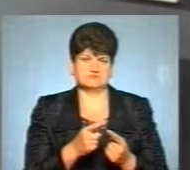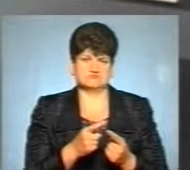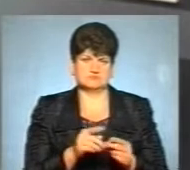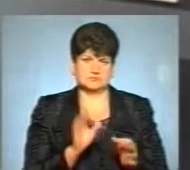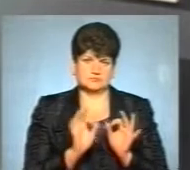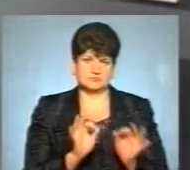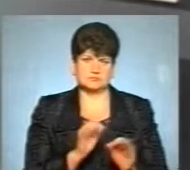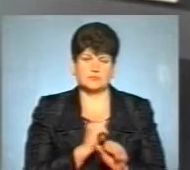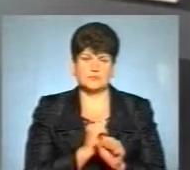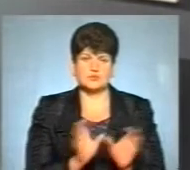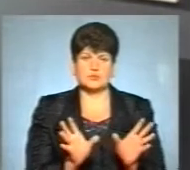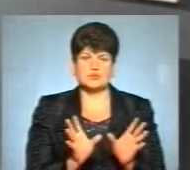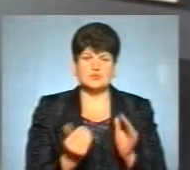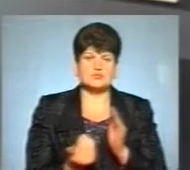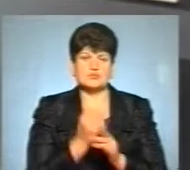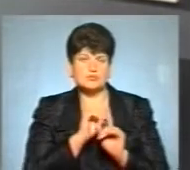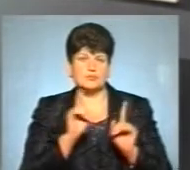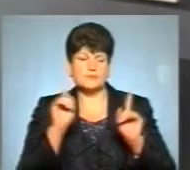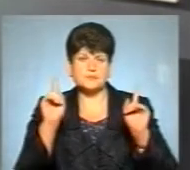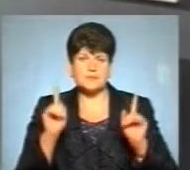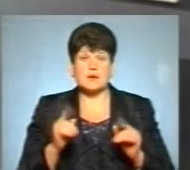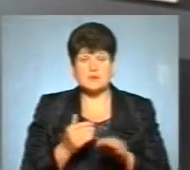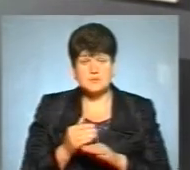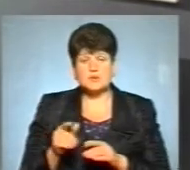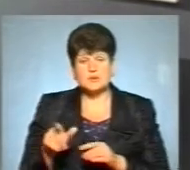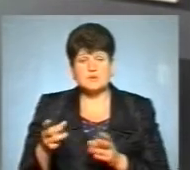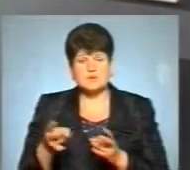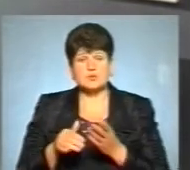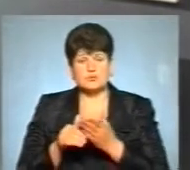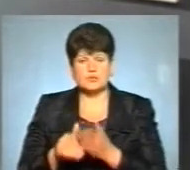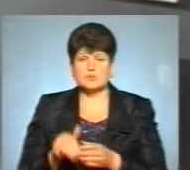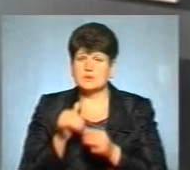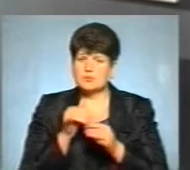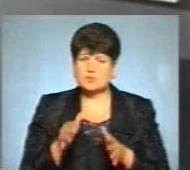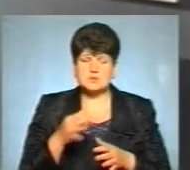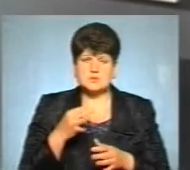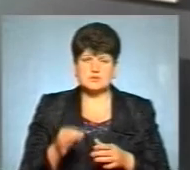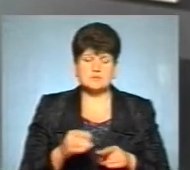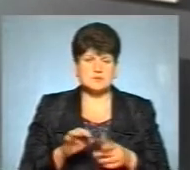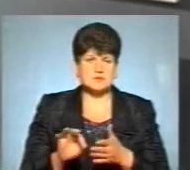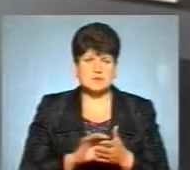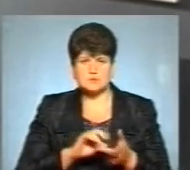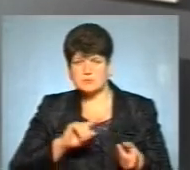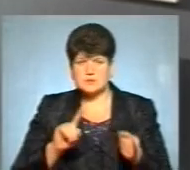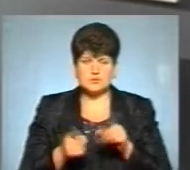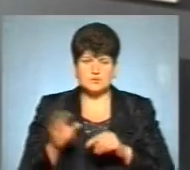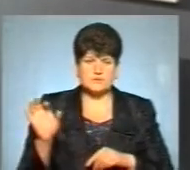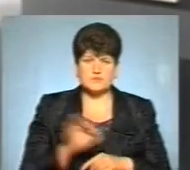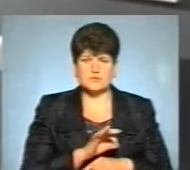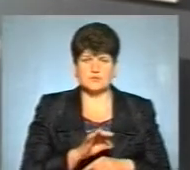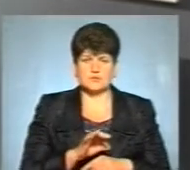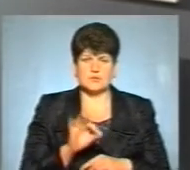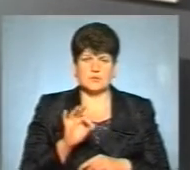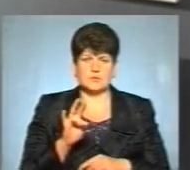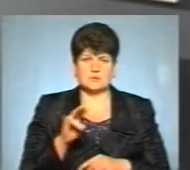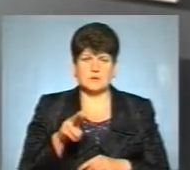але ця частина людей, нам треба буде їм допомагати. І тут не можна сказати, що ми моментально перелаштуємося все в онлайн. Звичайно, що